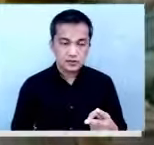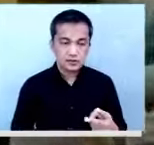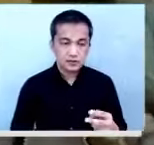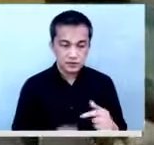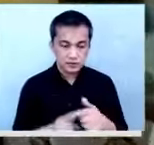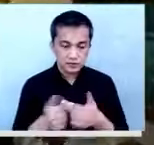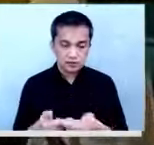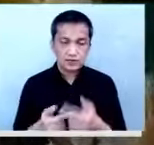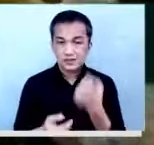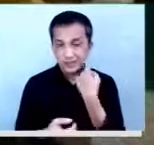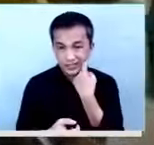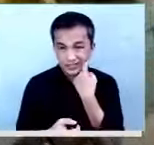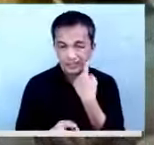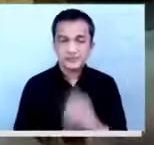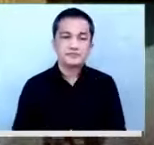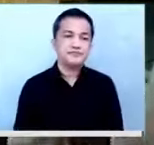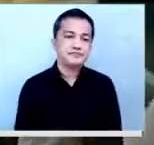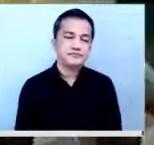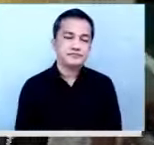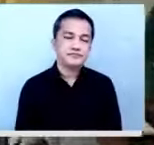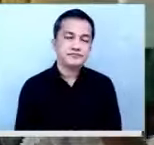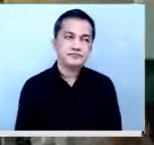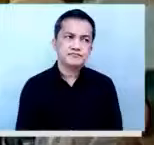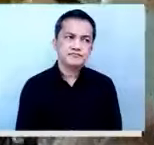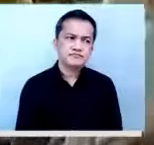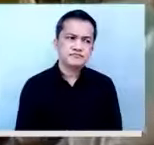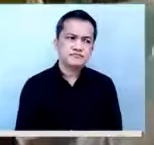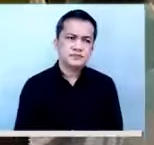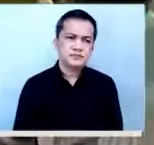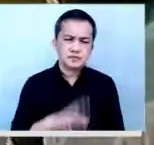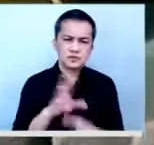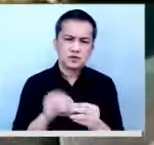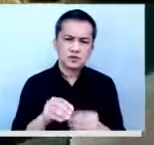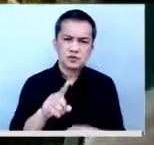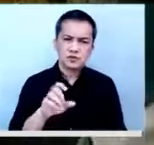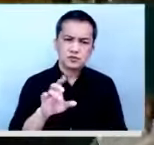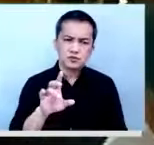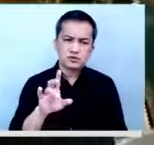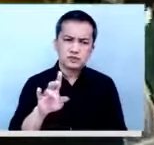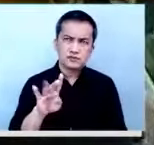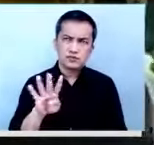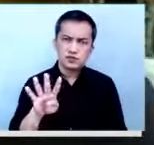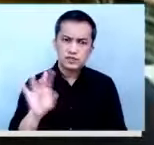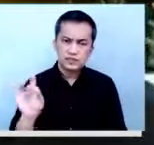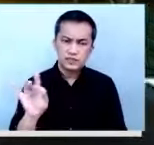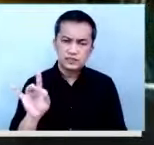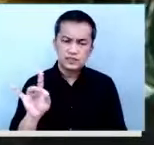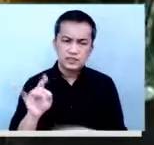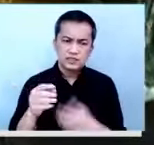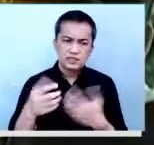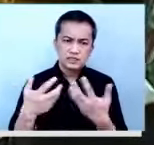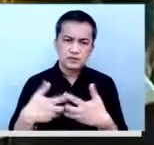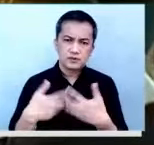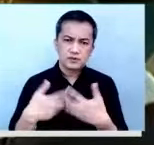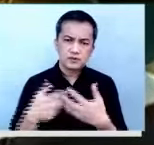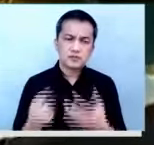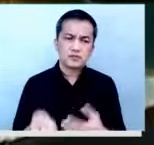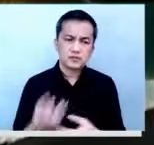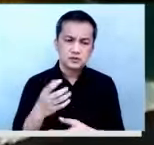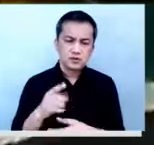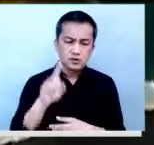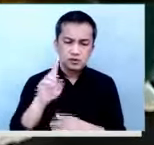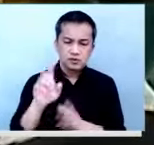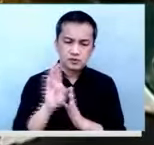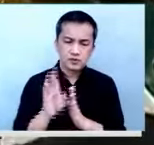over kani-kanina lamang na nasa 148 units ng heavy equipment. Nagkakahalaga naman ng 1 bilyong